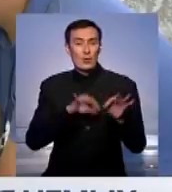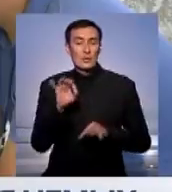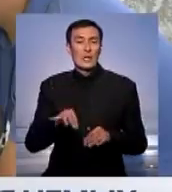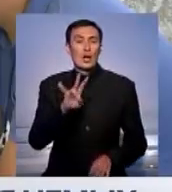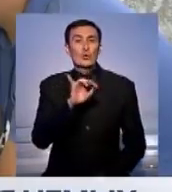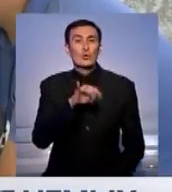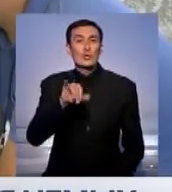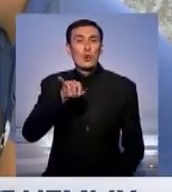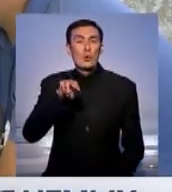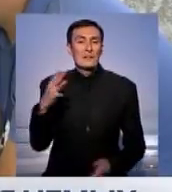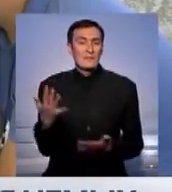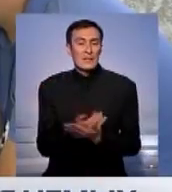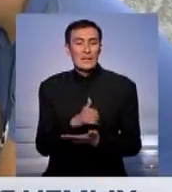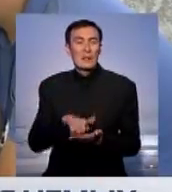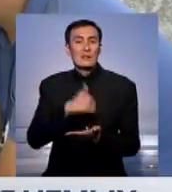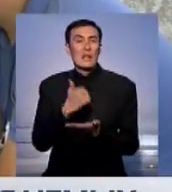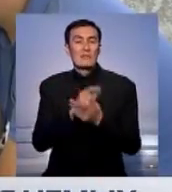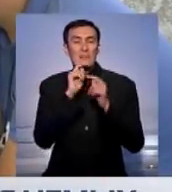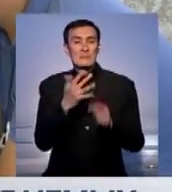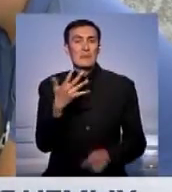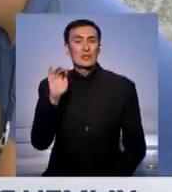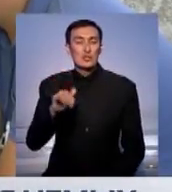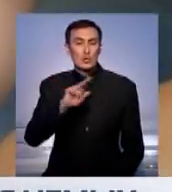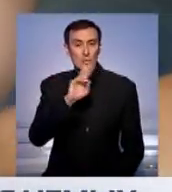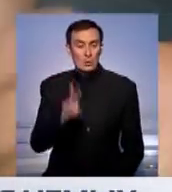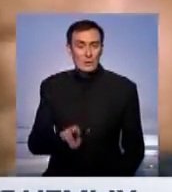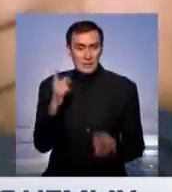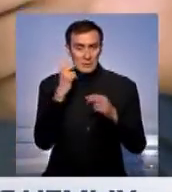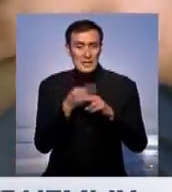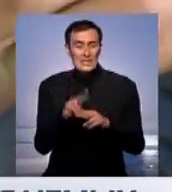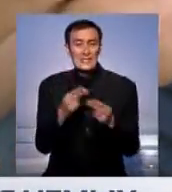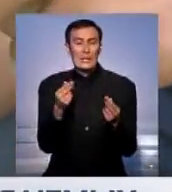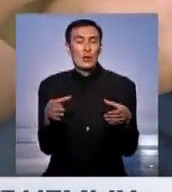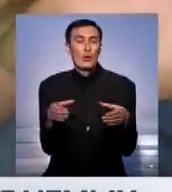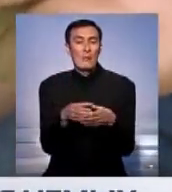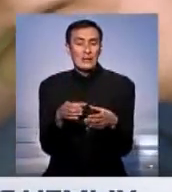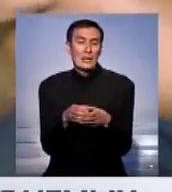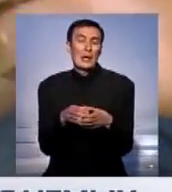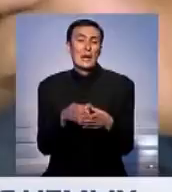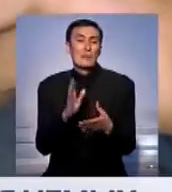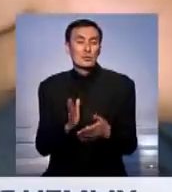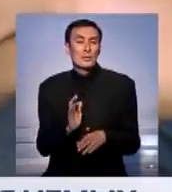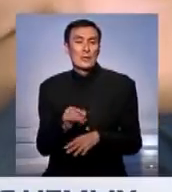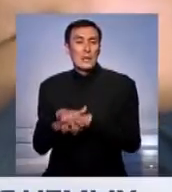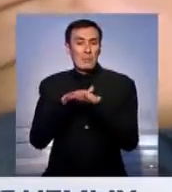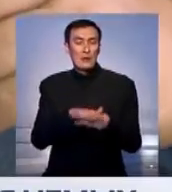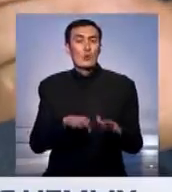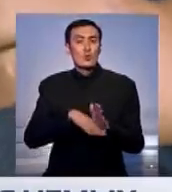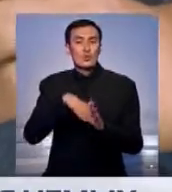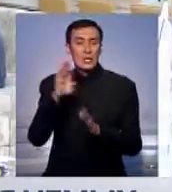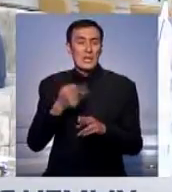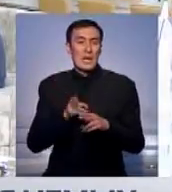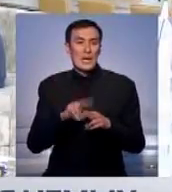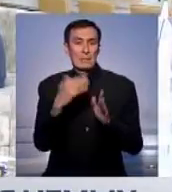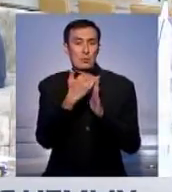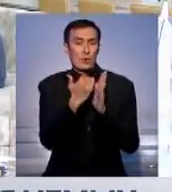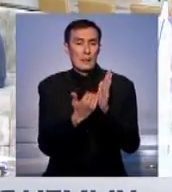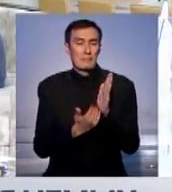Томиргенов выиграл главный приз в $5000. Он сообщил, что эти деньги команда разработчиков направит на усовершенствование